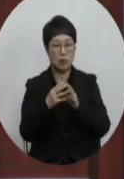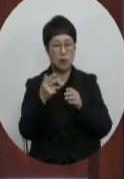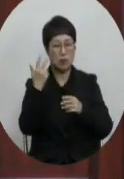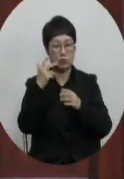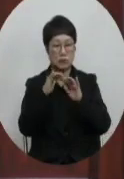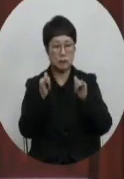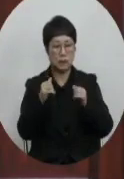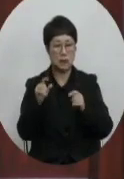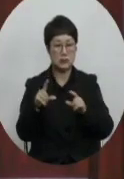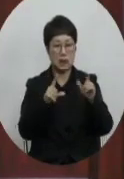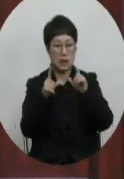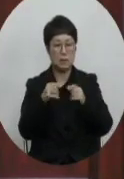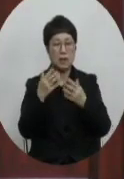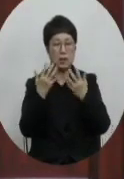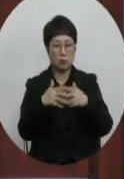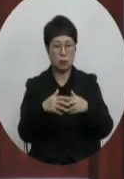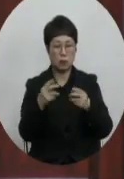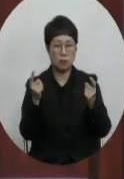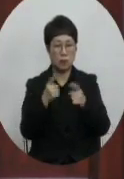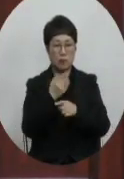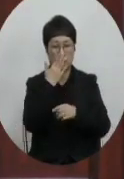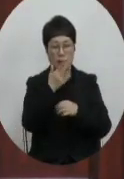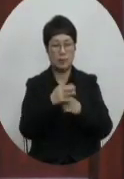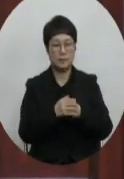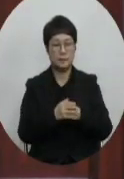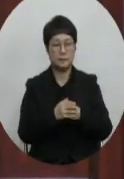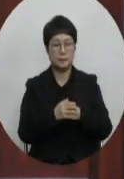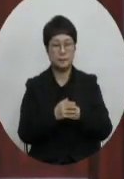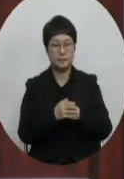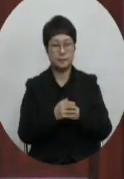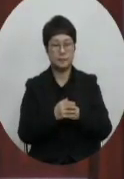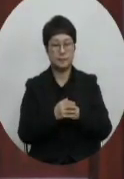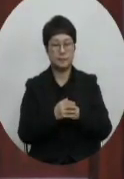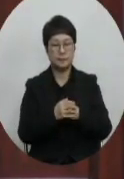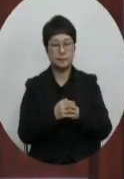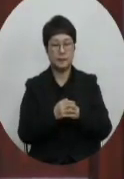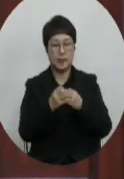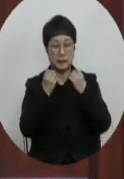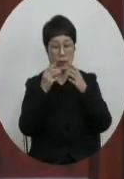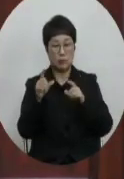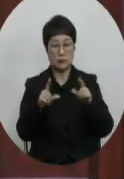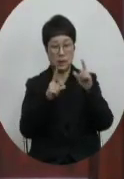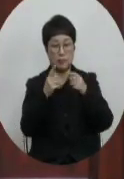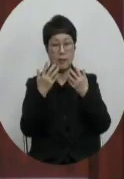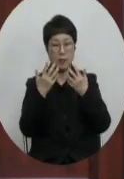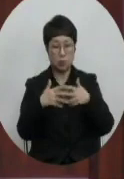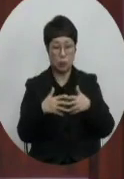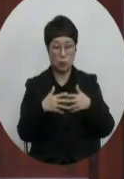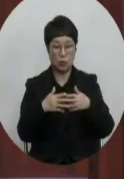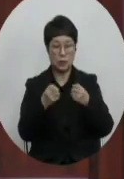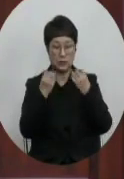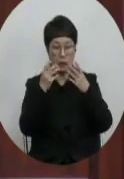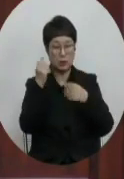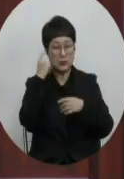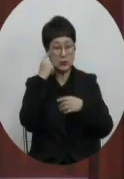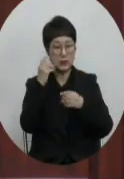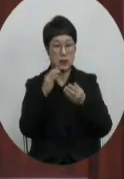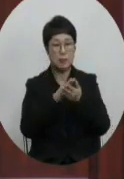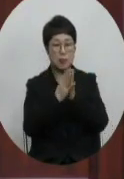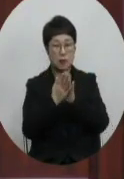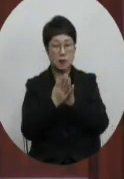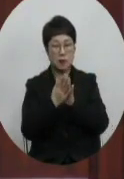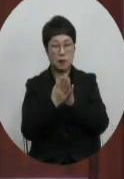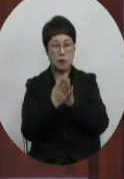삶을, 삶의 조건을 바꿀 수 있을 것입니다. 새로워진 삶의 조건은 새로운 인식의 변화를